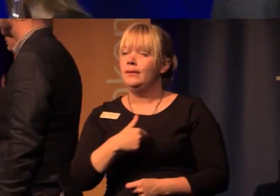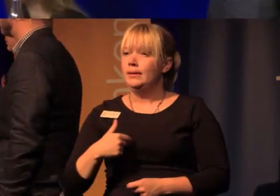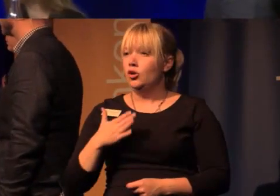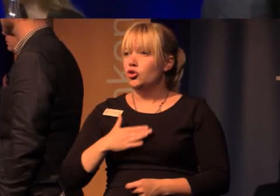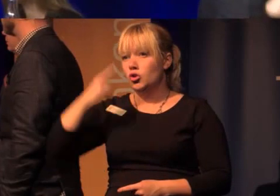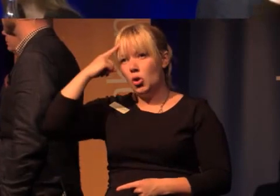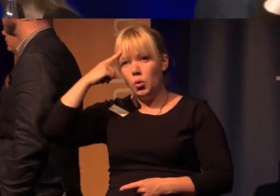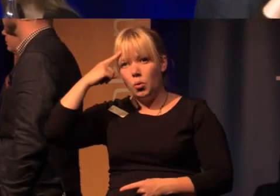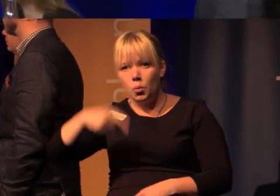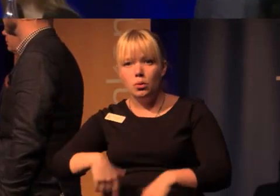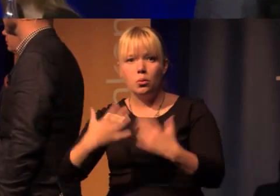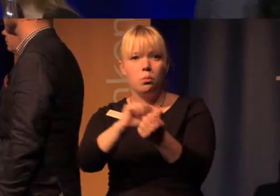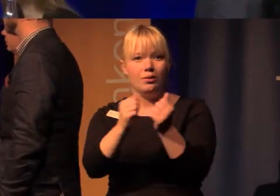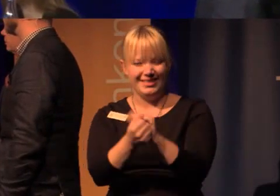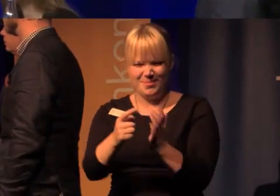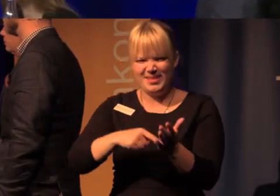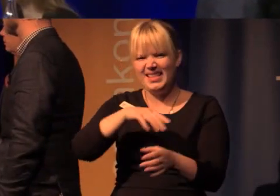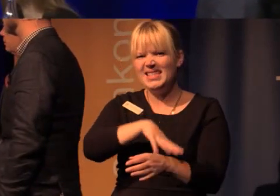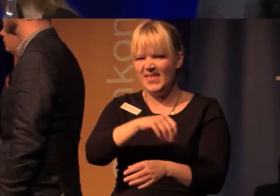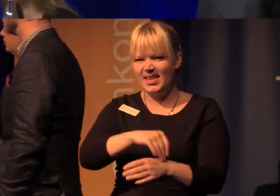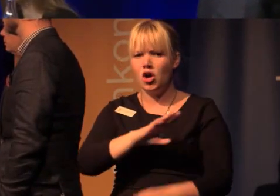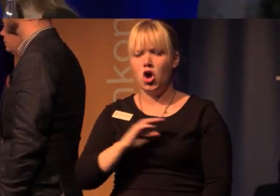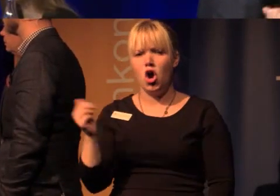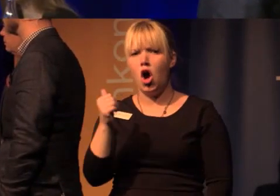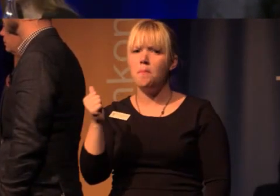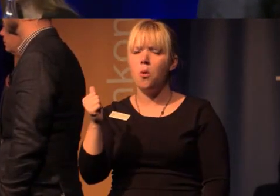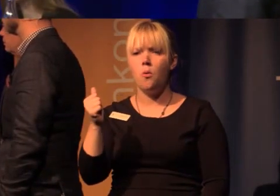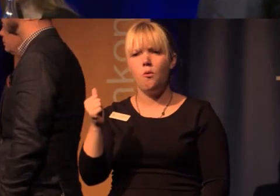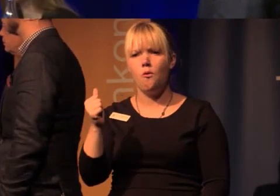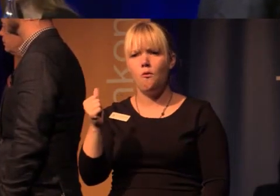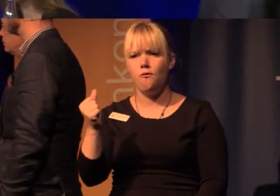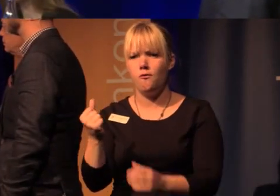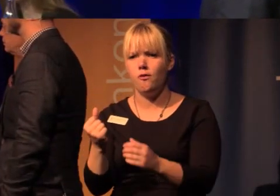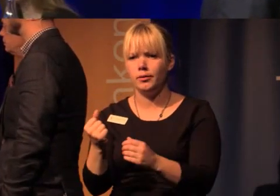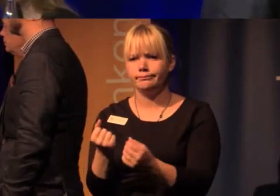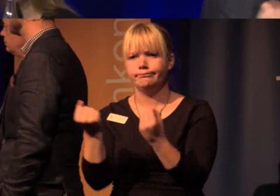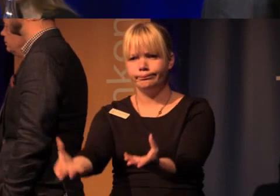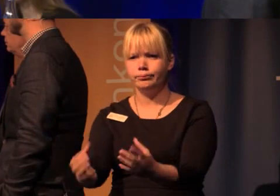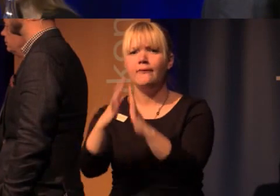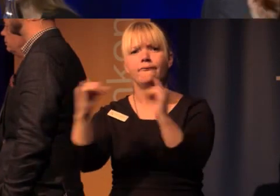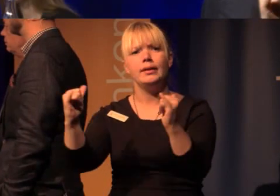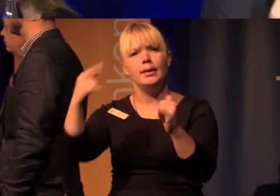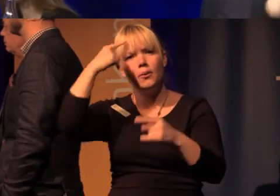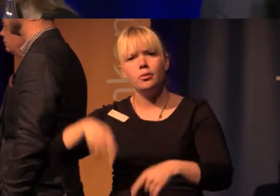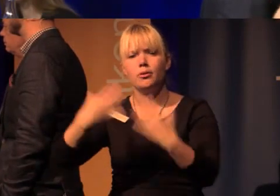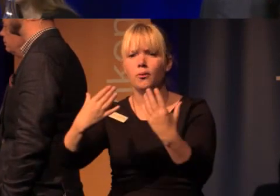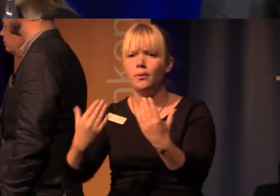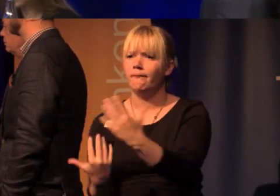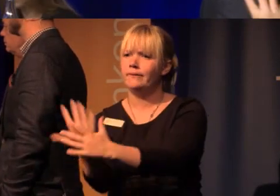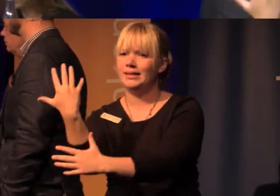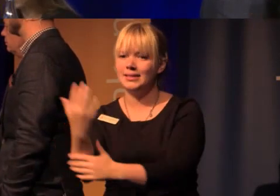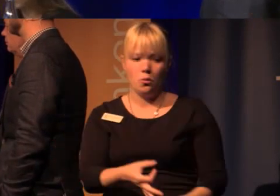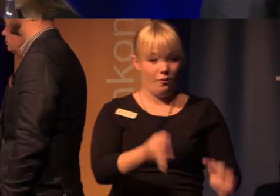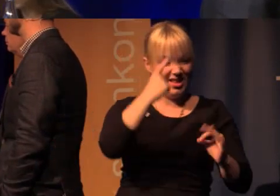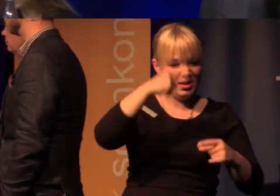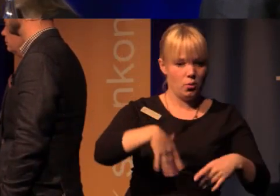ett stort behov, framförallt i Sverige, att kliva fram och se till att den fria kulturen får växa sig starkare. Den offentliga kulturen behöver kanske mer övergå